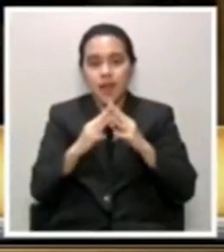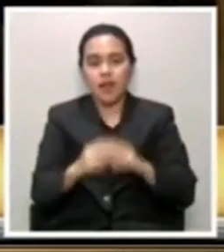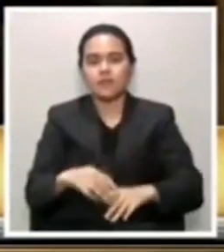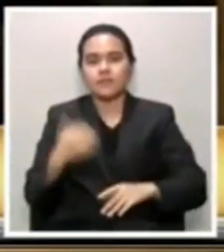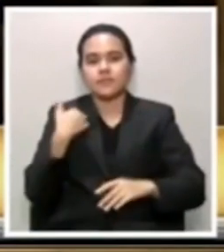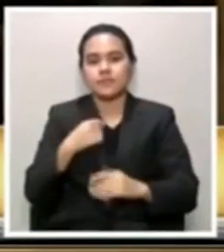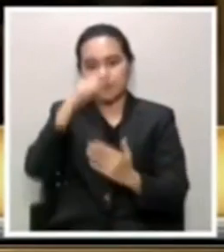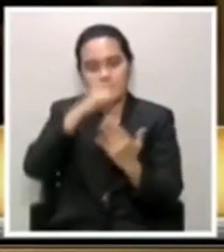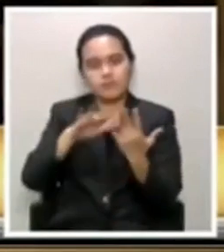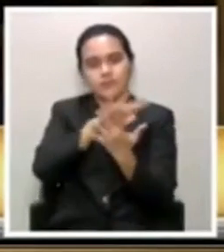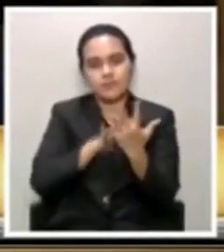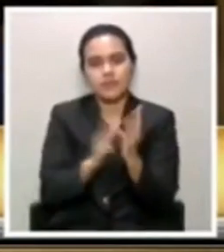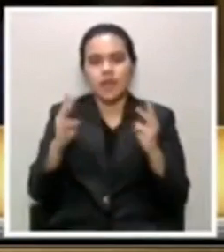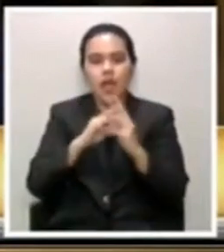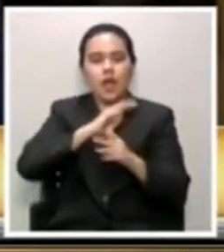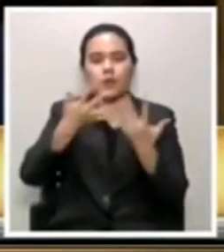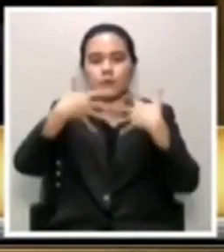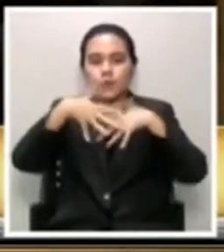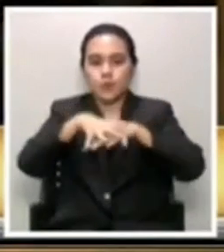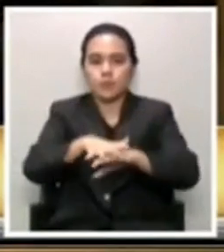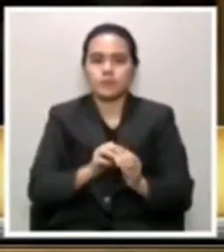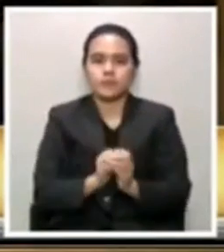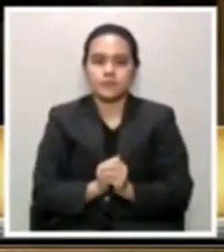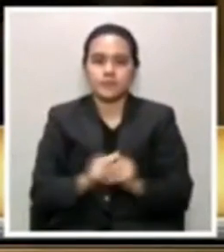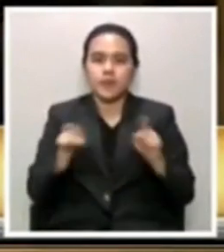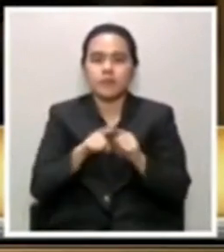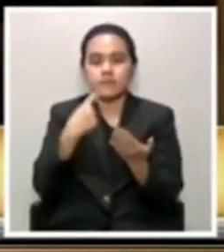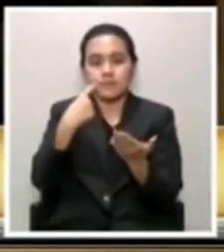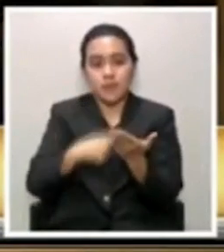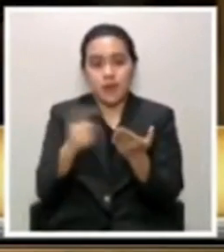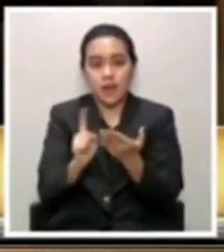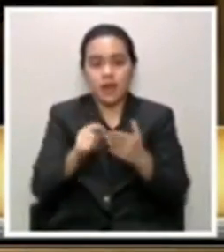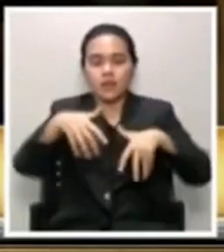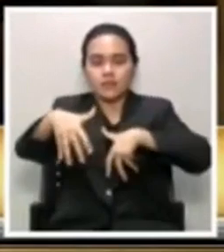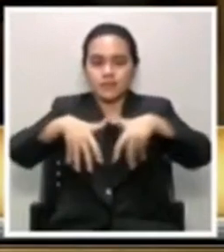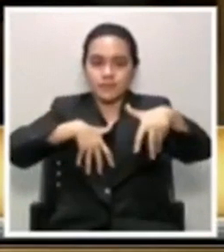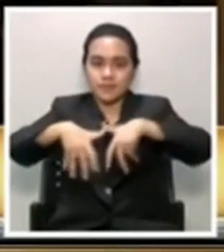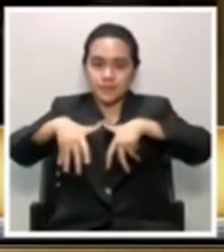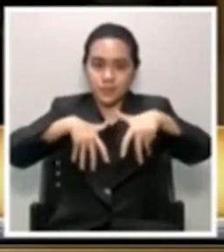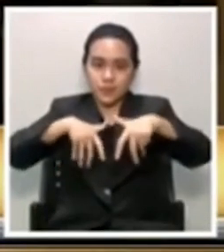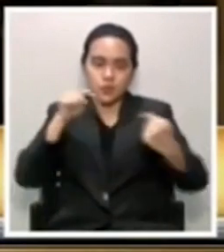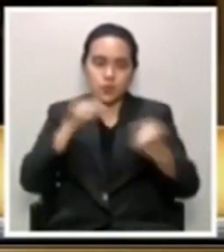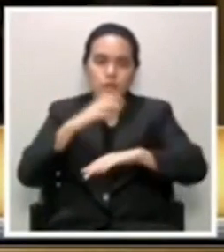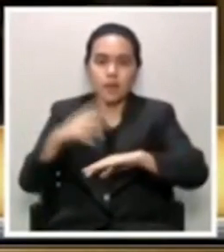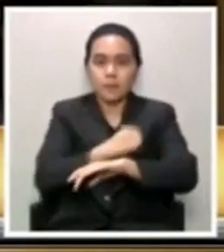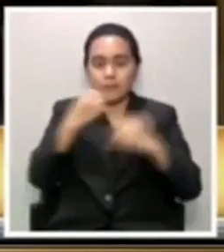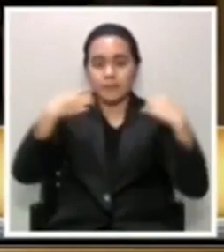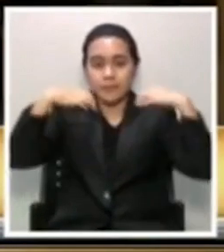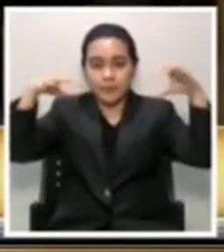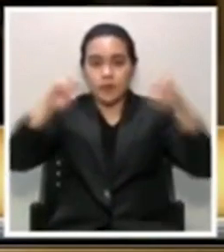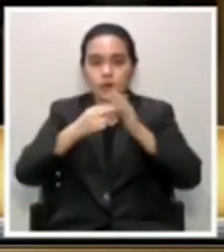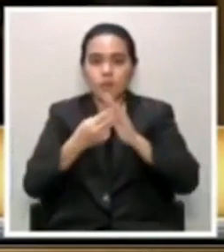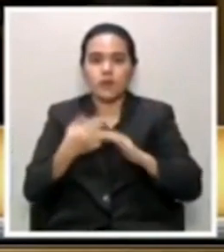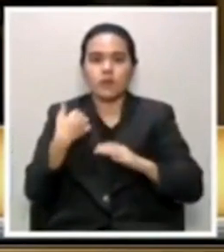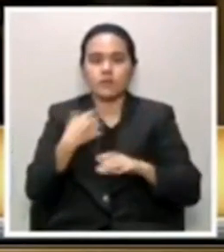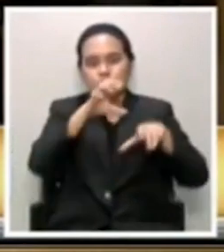นั้นมันกลายเป็นสัญลักษณ์เป็นหลักประกันครับว่าประชาชนที่อยู่ภายใต้อำนาจรัฐนั้นจะไม่ถูกองค์ก